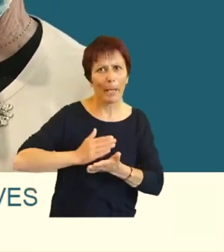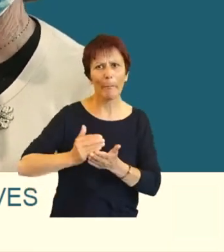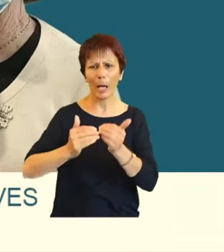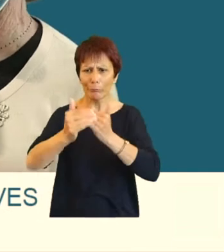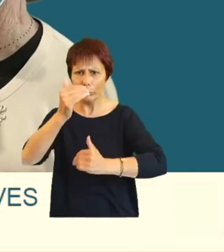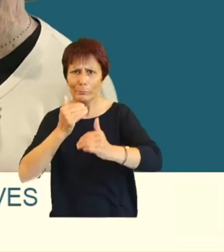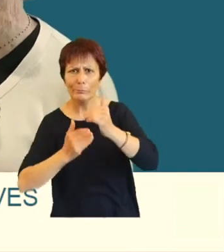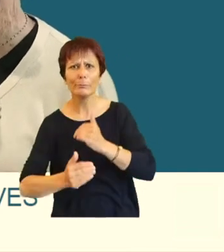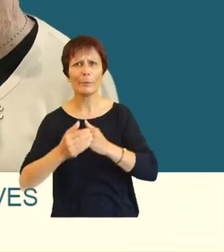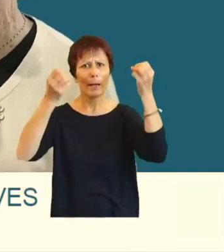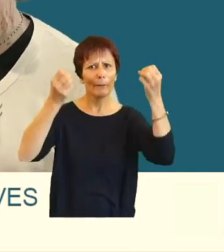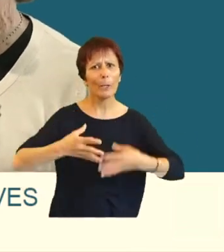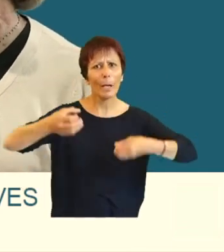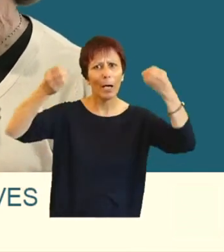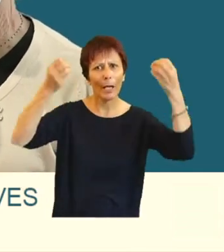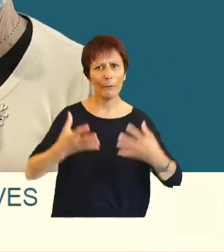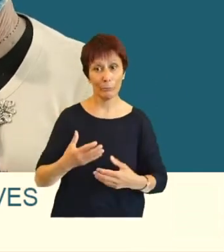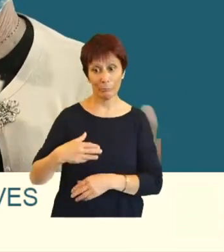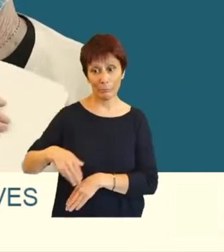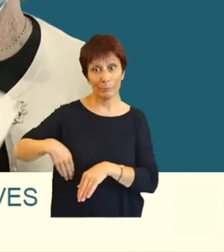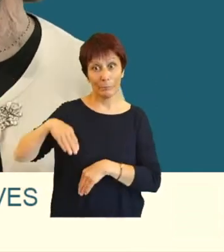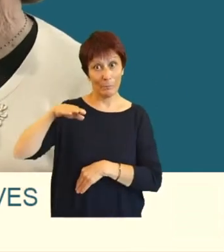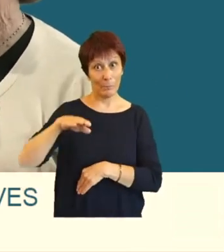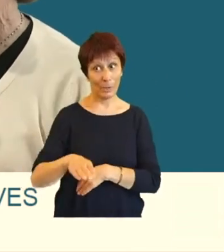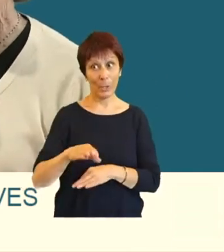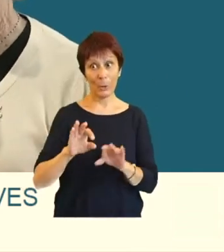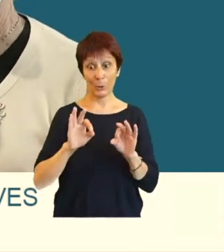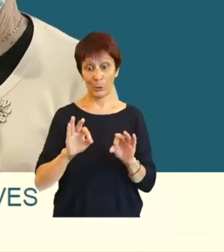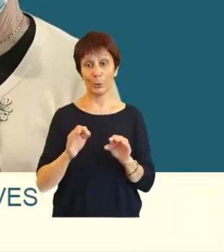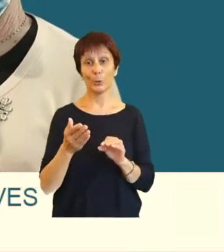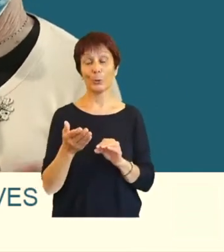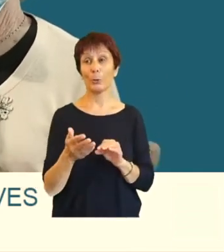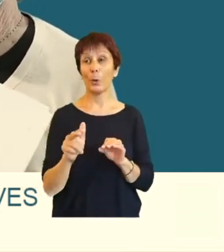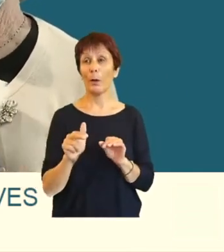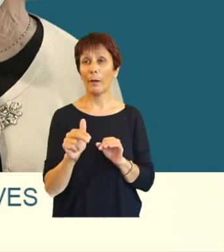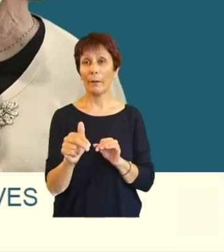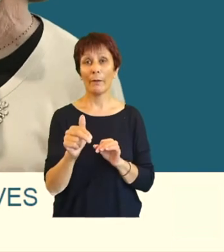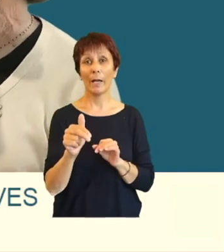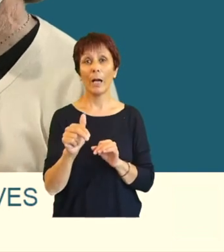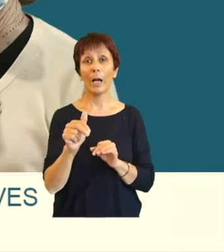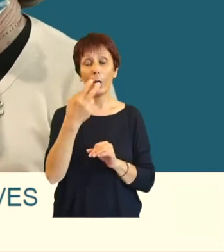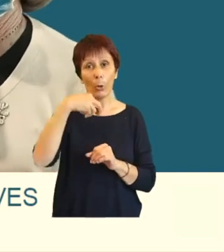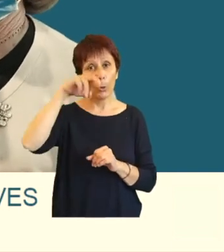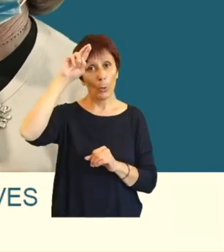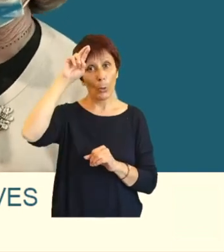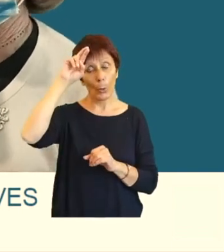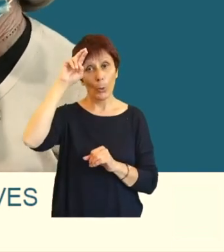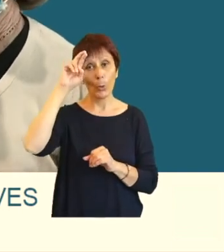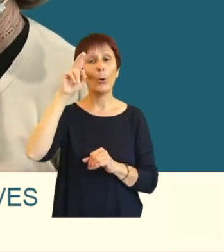suite d'événements. D'ailleurs, nous commençons par l'événement Bureau Police, qui est juste à côté,